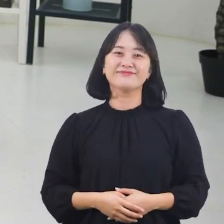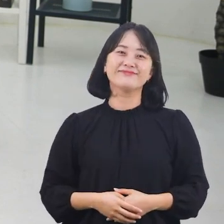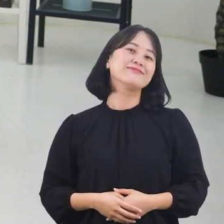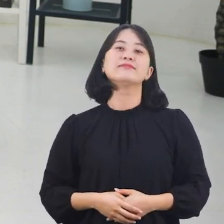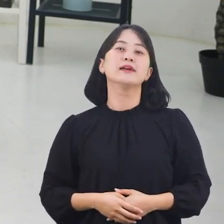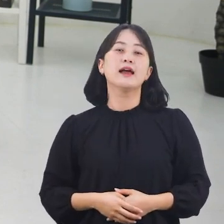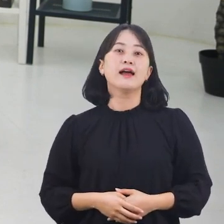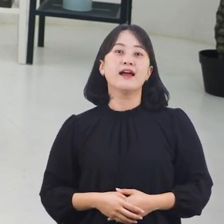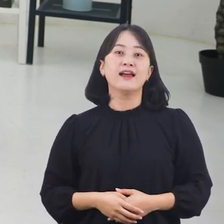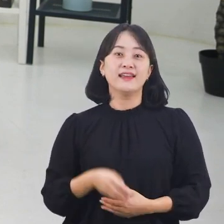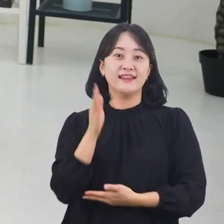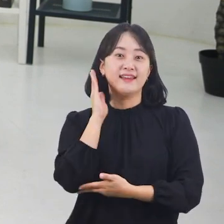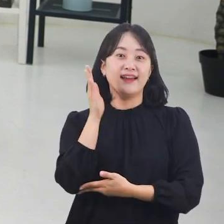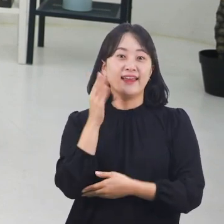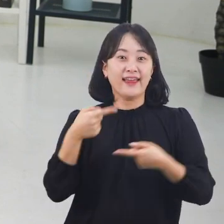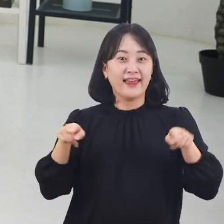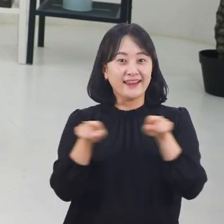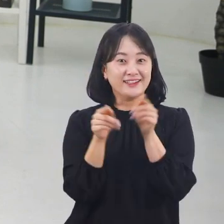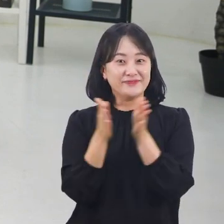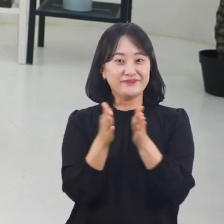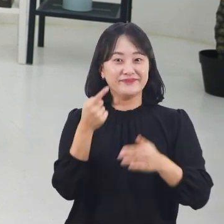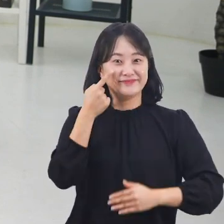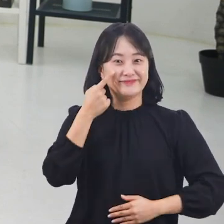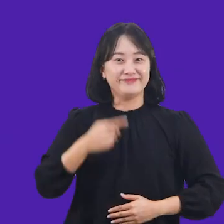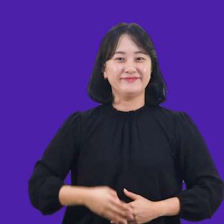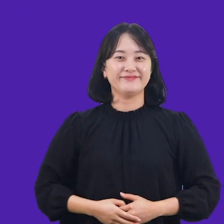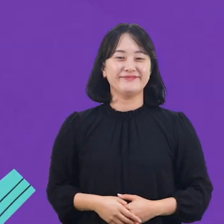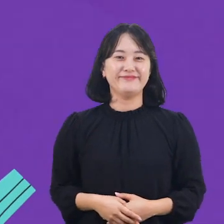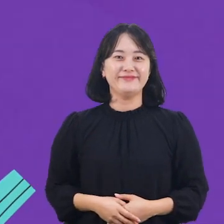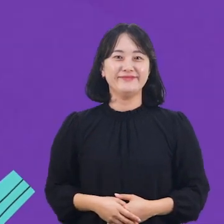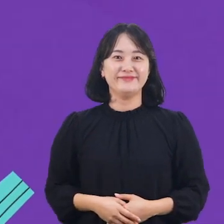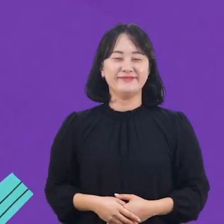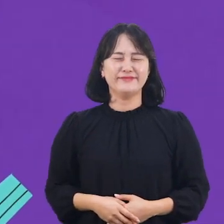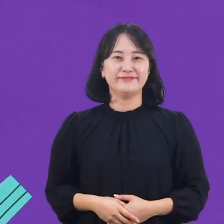그럼 본격적인 이야기 함께 시작해 볼까요?